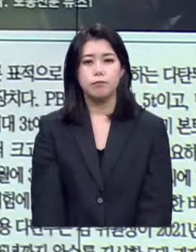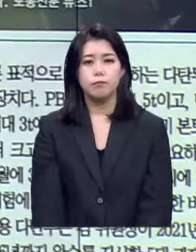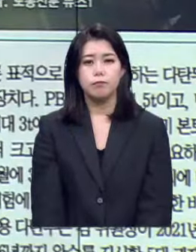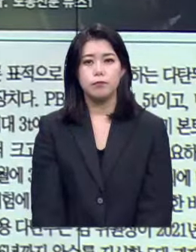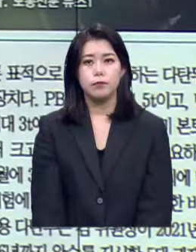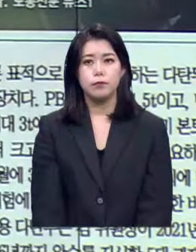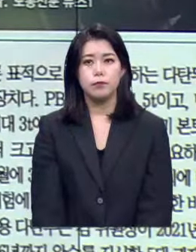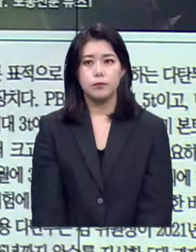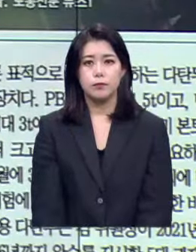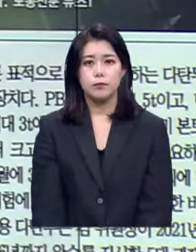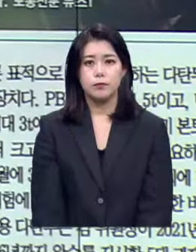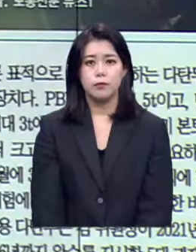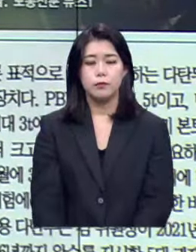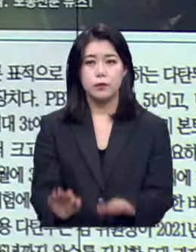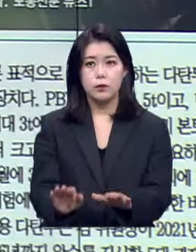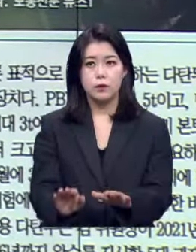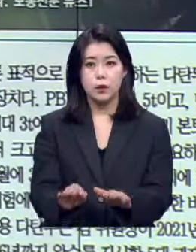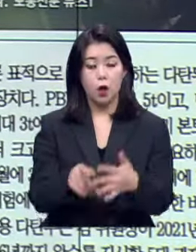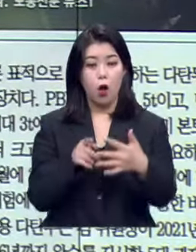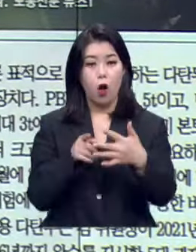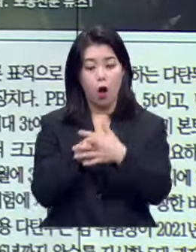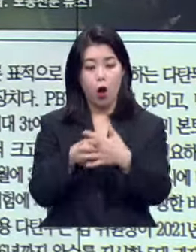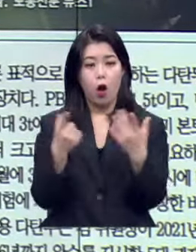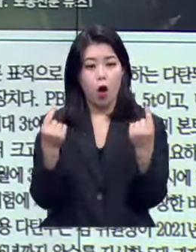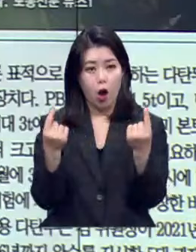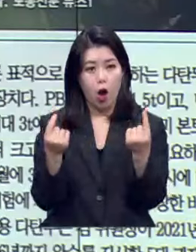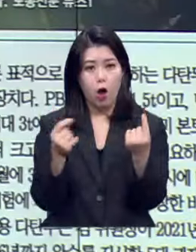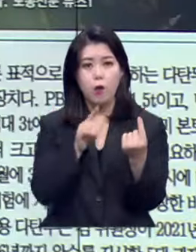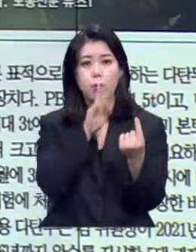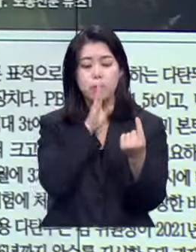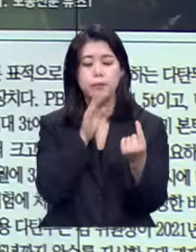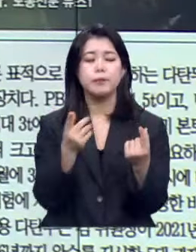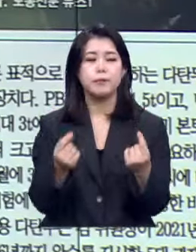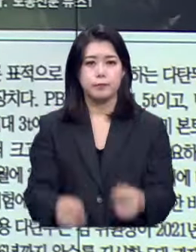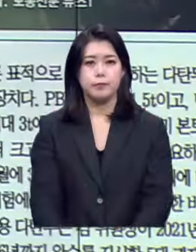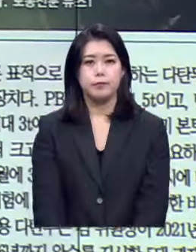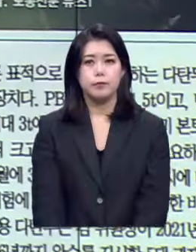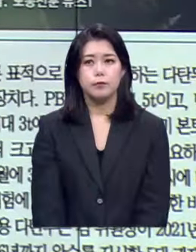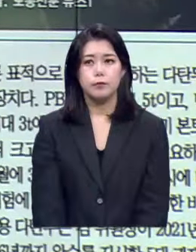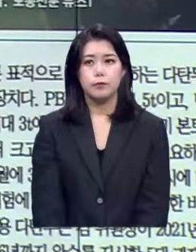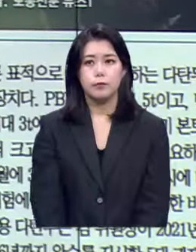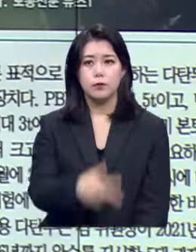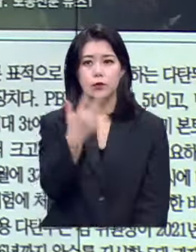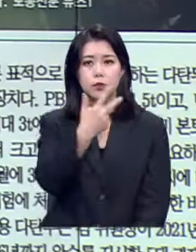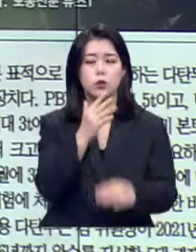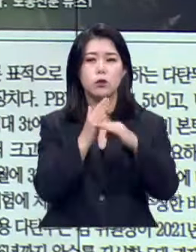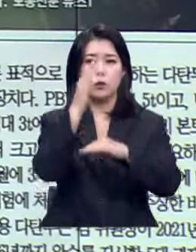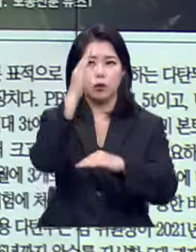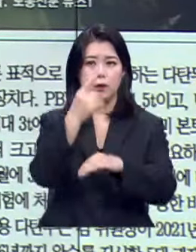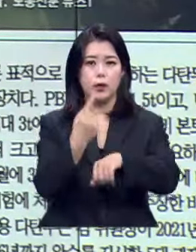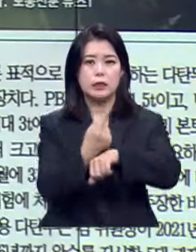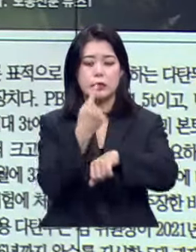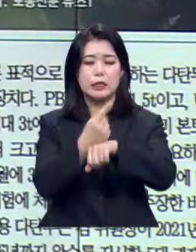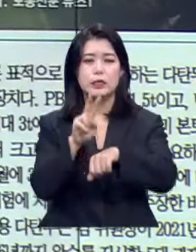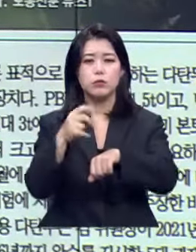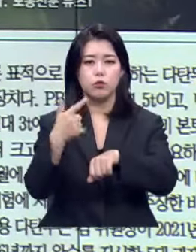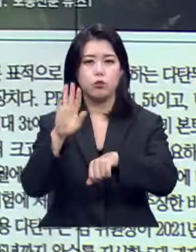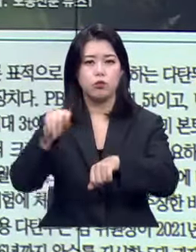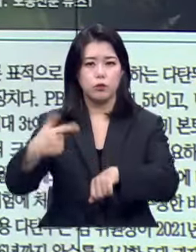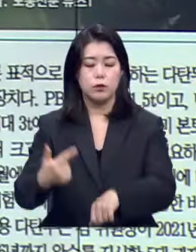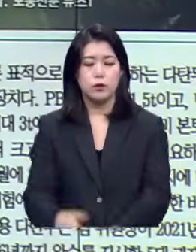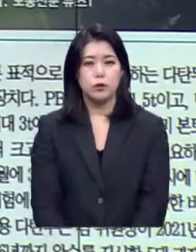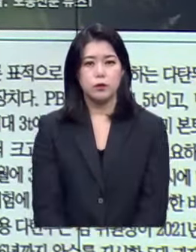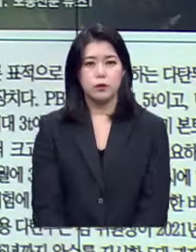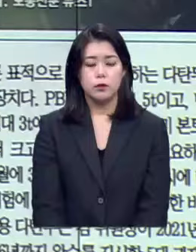우리가이이이 본이 전망한요 내용이 그대로 맞다라는 겁니다 7,000km 이상 1시간 26분 근데